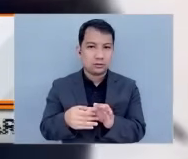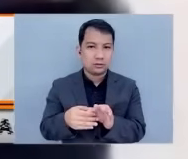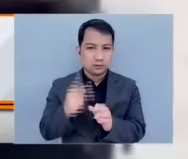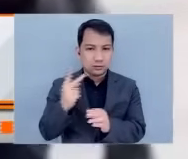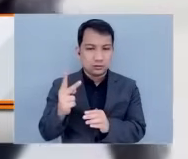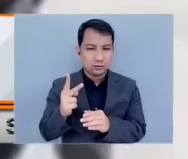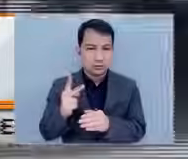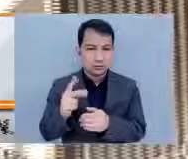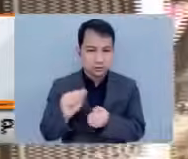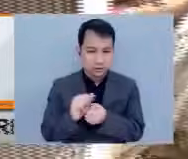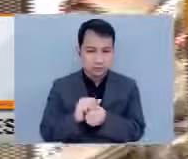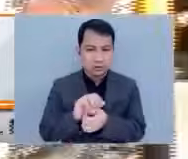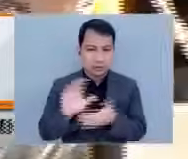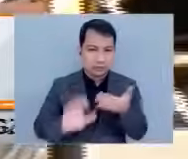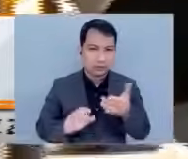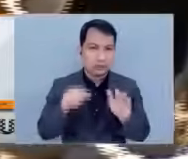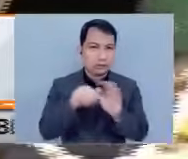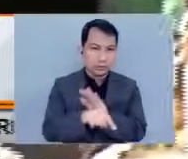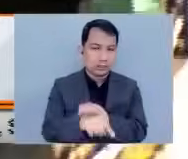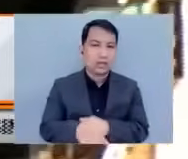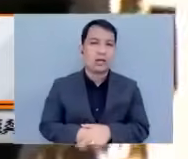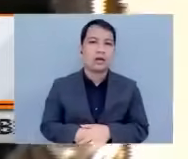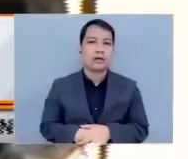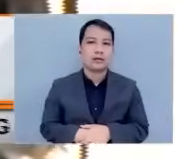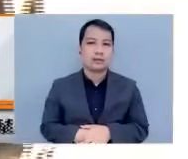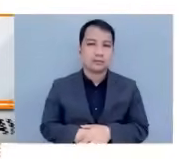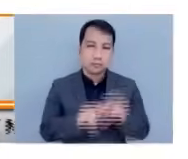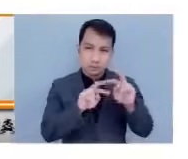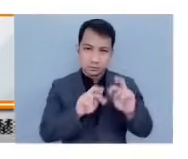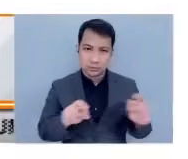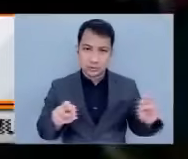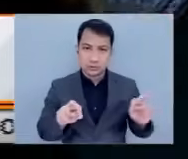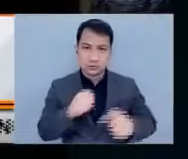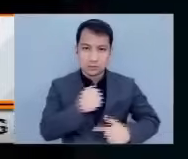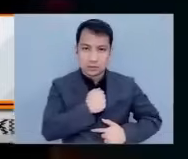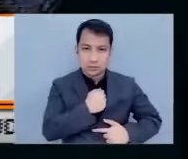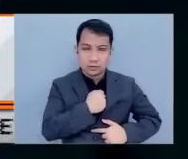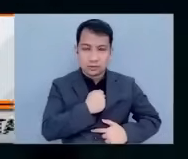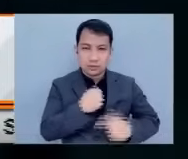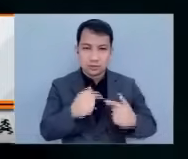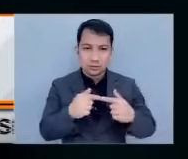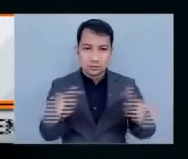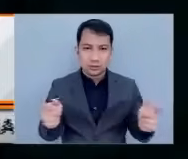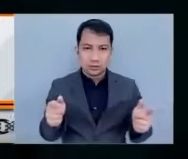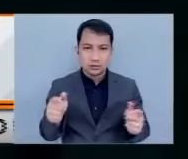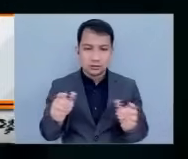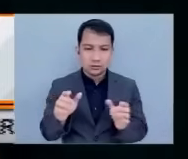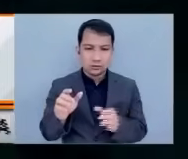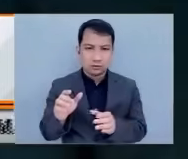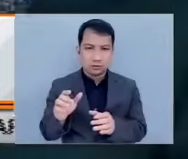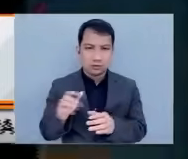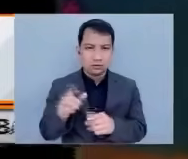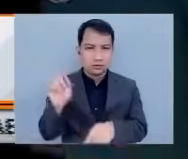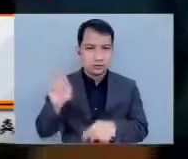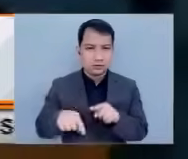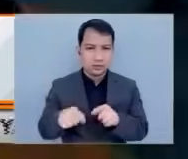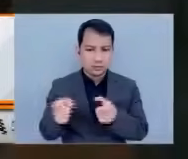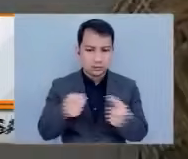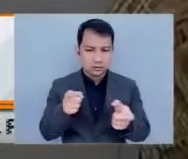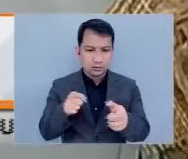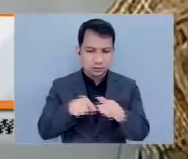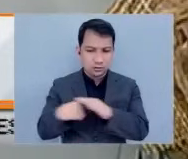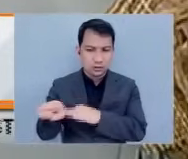o kasabwat sa pagpatay. Iniimbestigahan din ang gwardiya sa main gate ng industrial park na hindi pumigil sa pagtakas ng